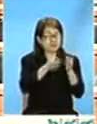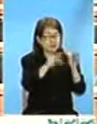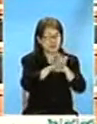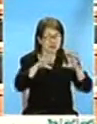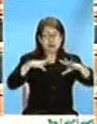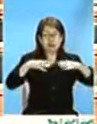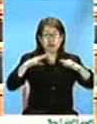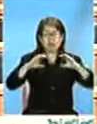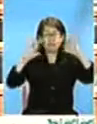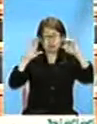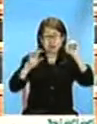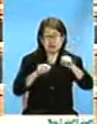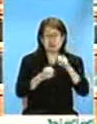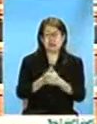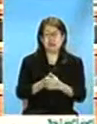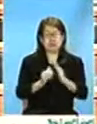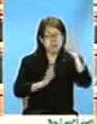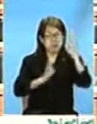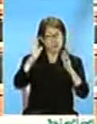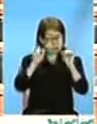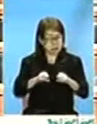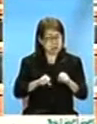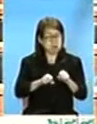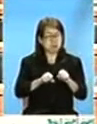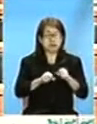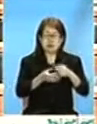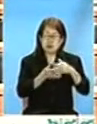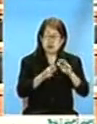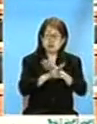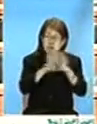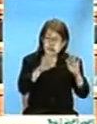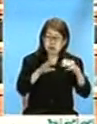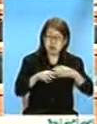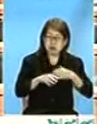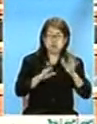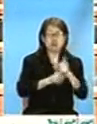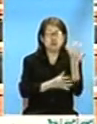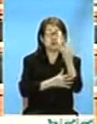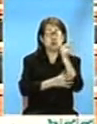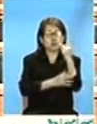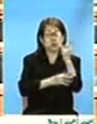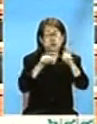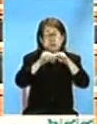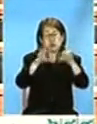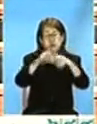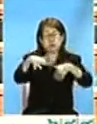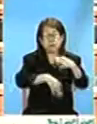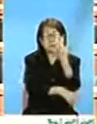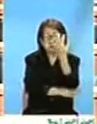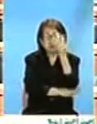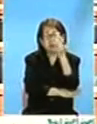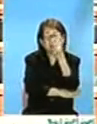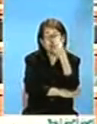ใจเขาลงมติไม่ไว้วางใจได้ครับแล้วแน่นอนที่สุดถ่ายทอดสดและสังคมติดตาม